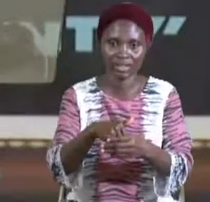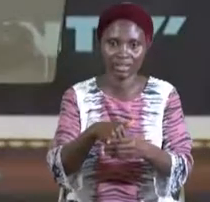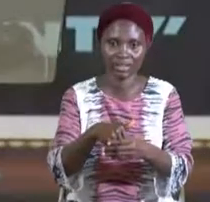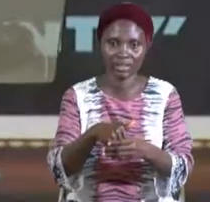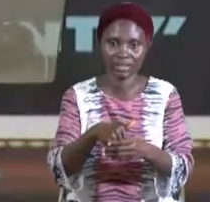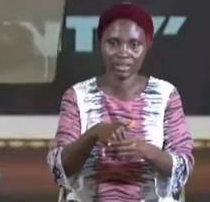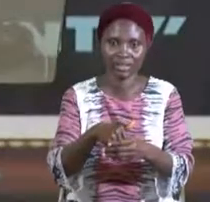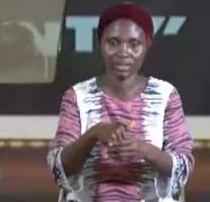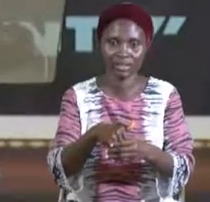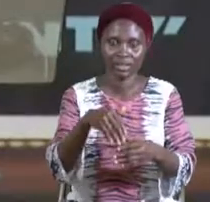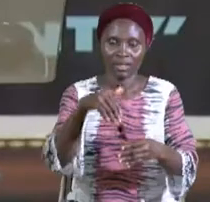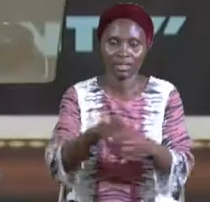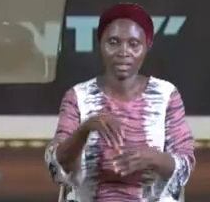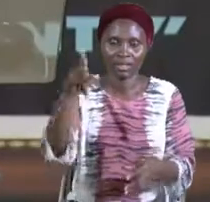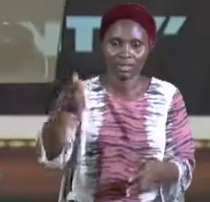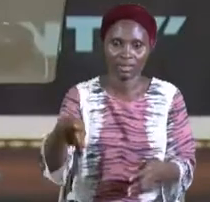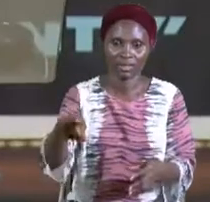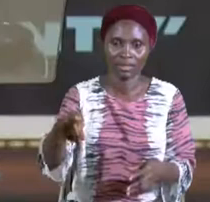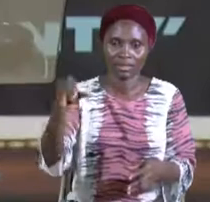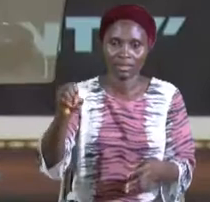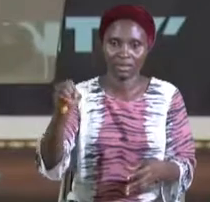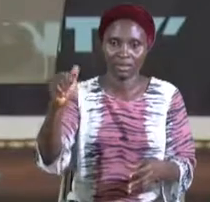146. Psaume 146.